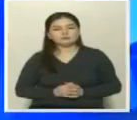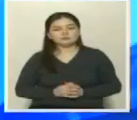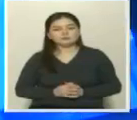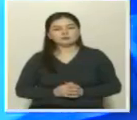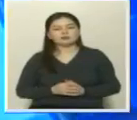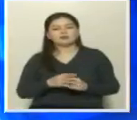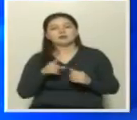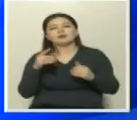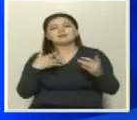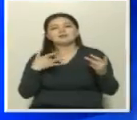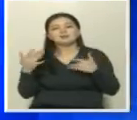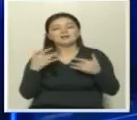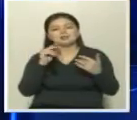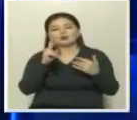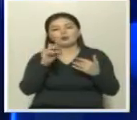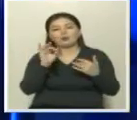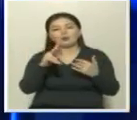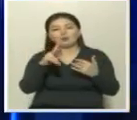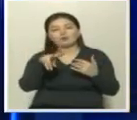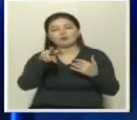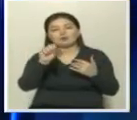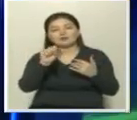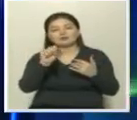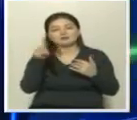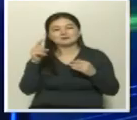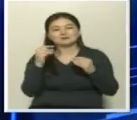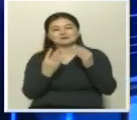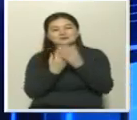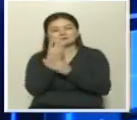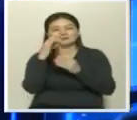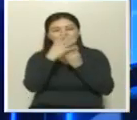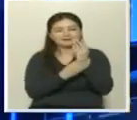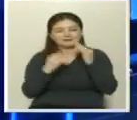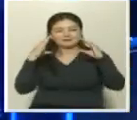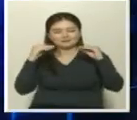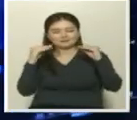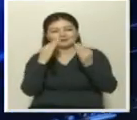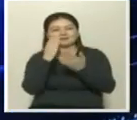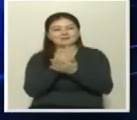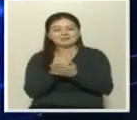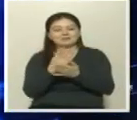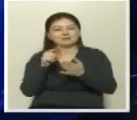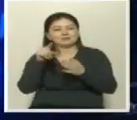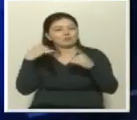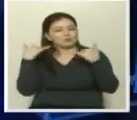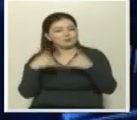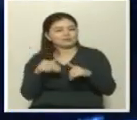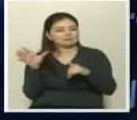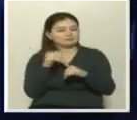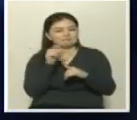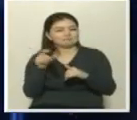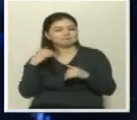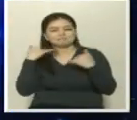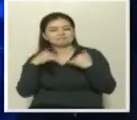театр кукол всегда привлекал человека своей особой магической атмосферой связанной с чуждом оживления неживого предмета